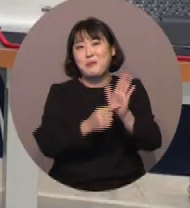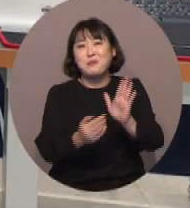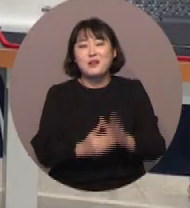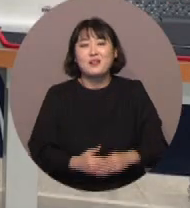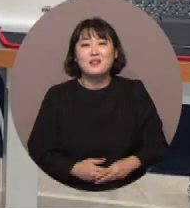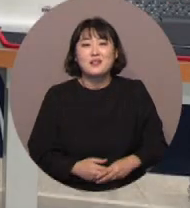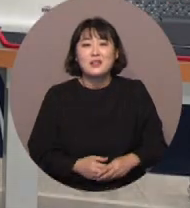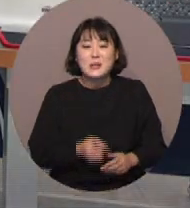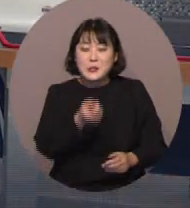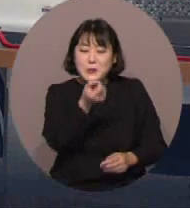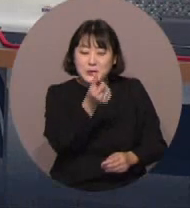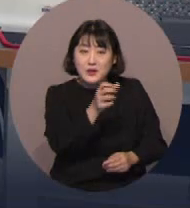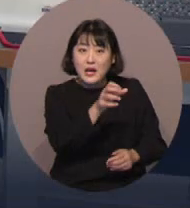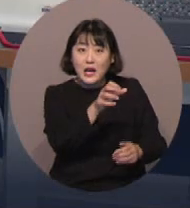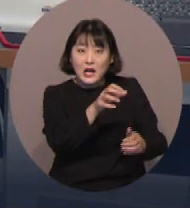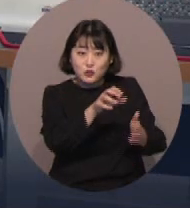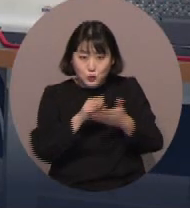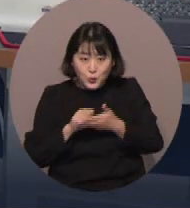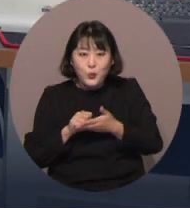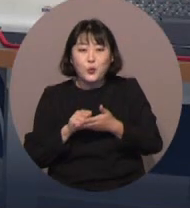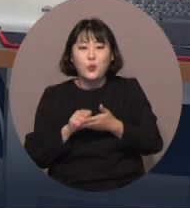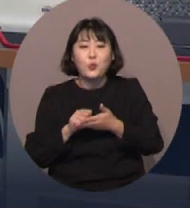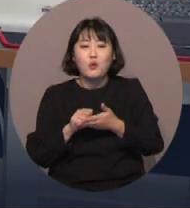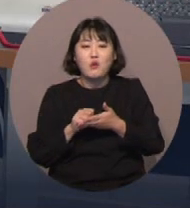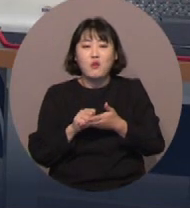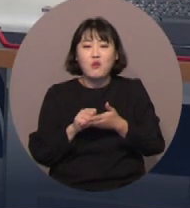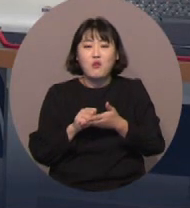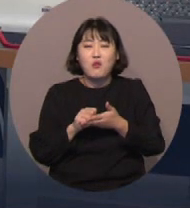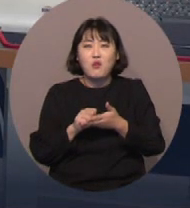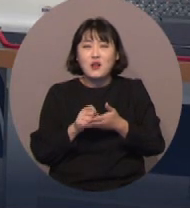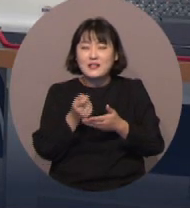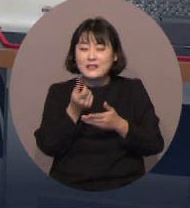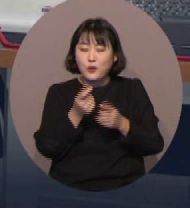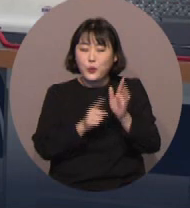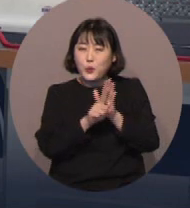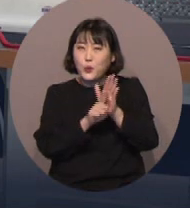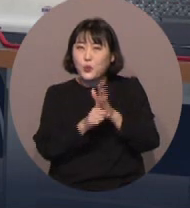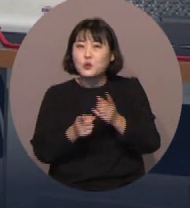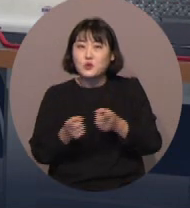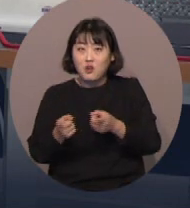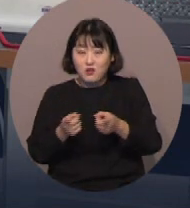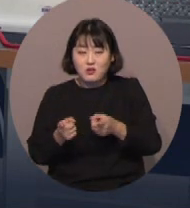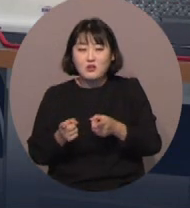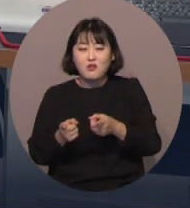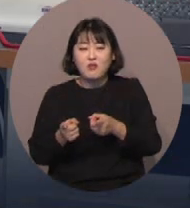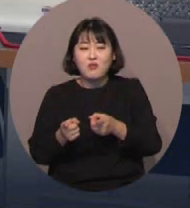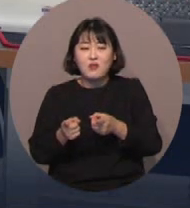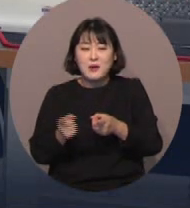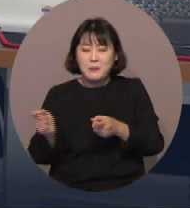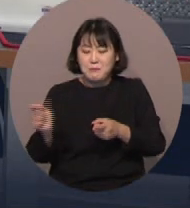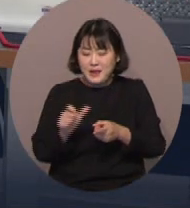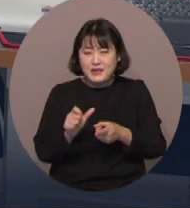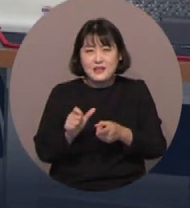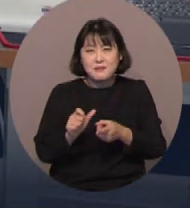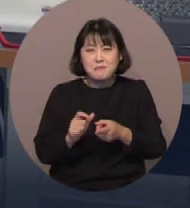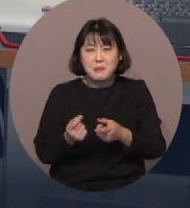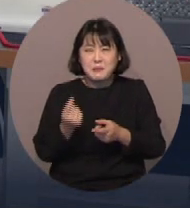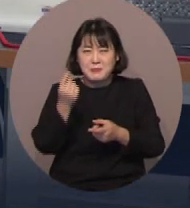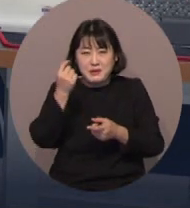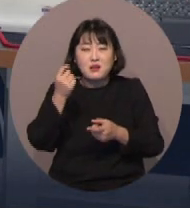검사 샘플만을 확장된 여론에서 냉각과 가열의 세밀한 온도 제어로 유전자를 고속으로 증폭하기